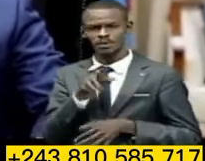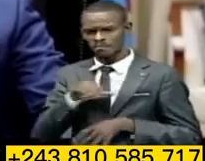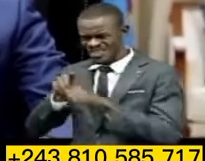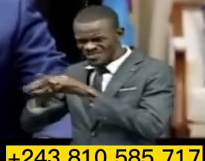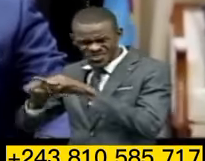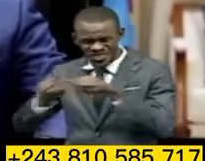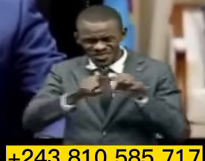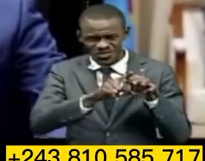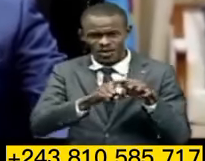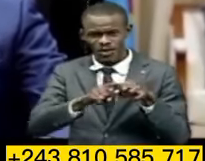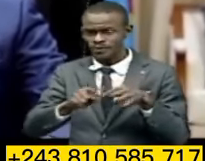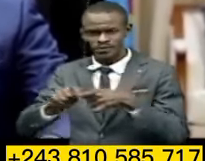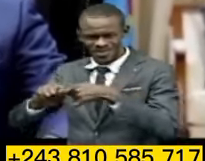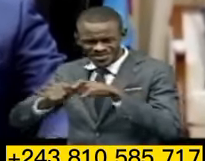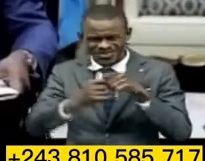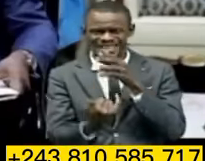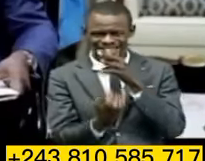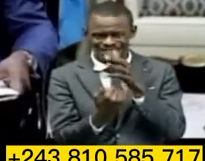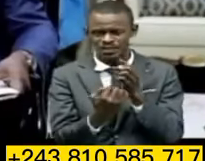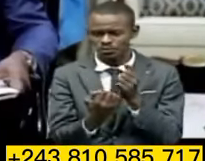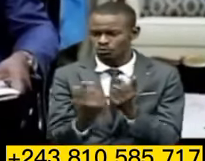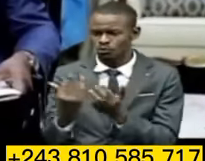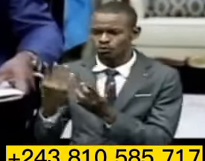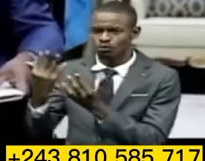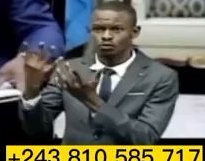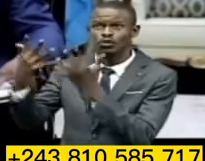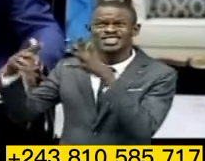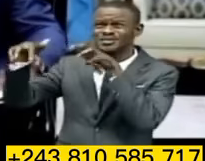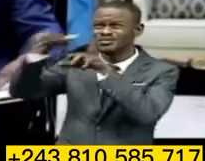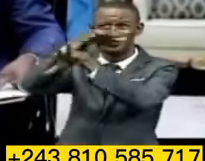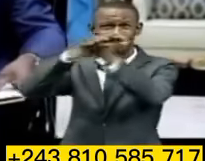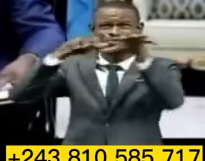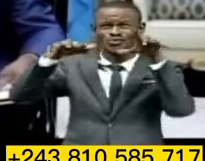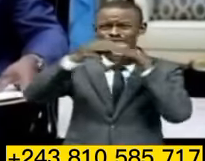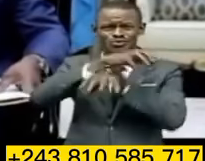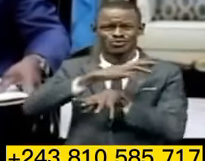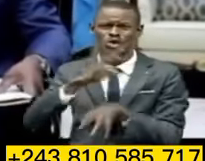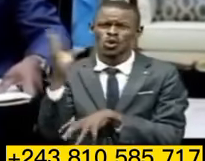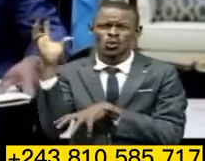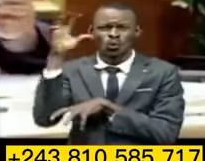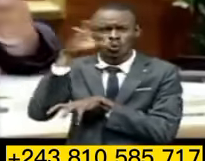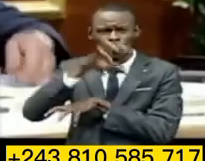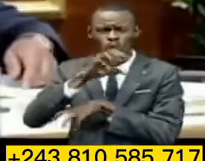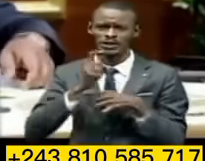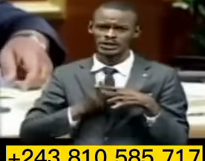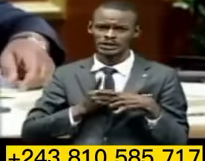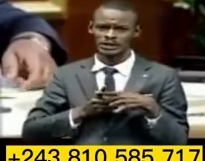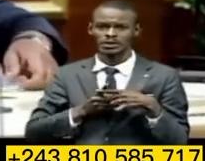leurs engagements pour permettre aux pays africains d'être plus résilients face aux conséquences du changement climatique.